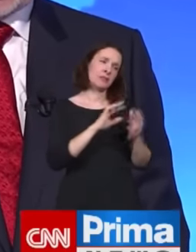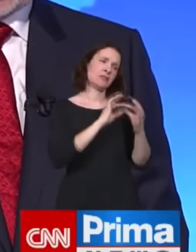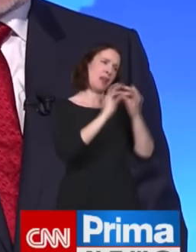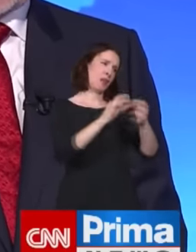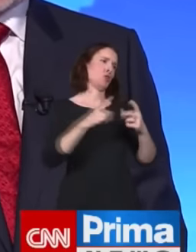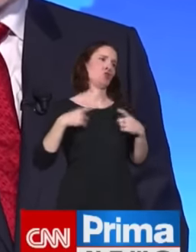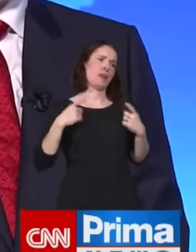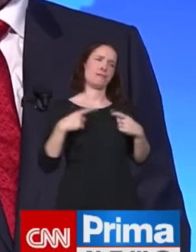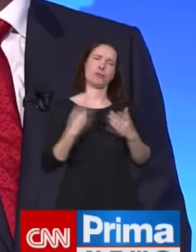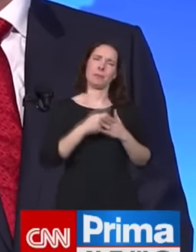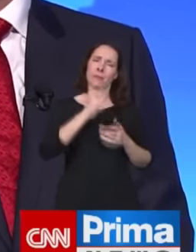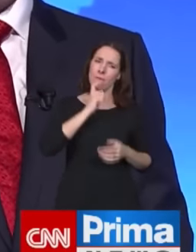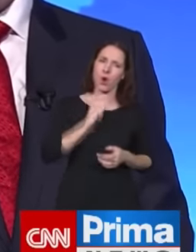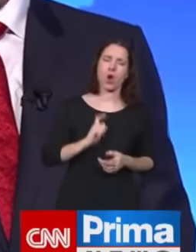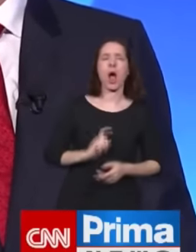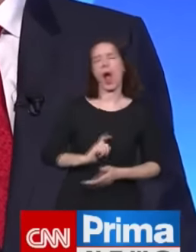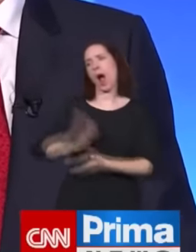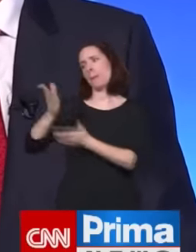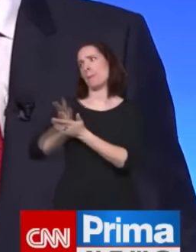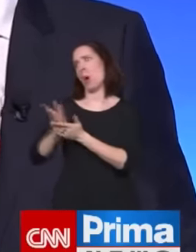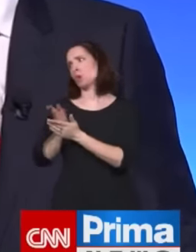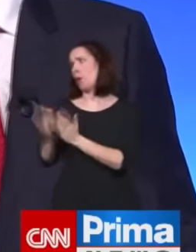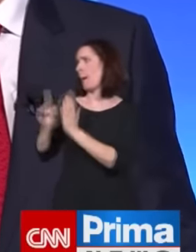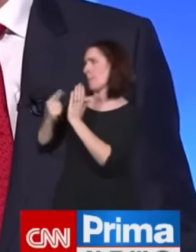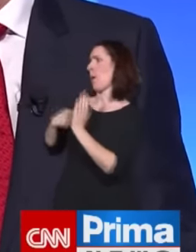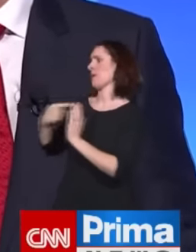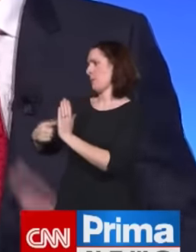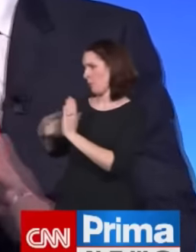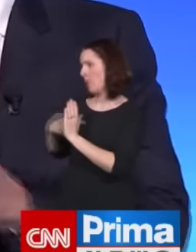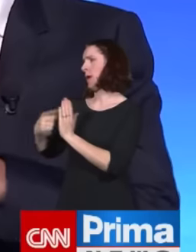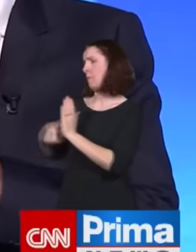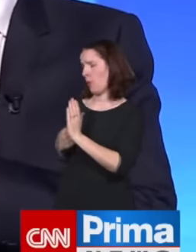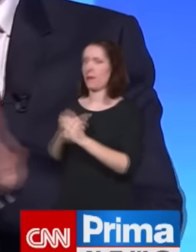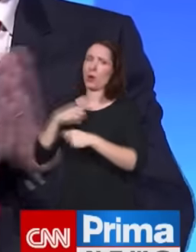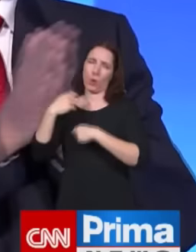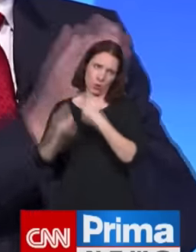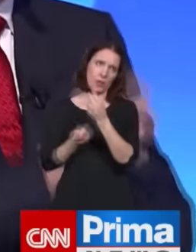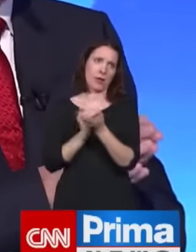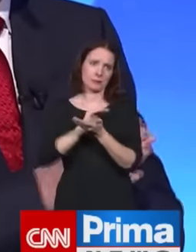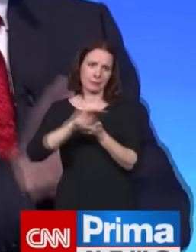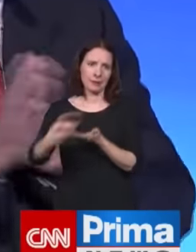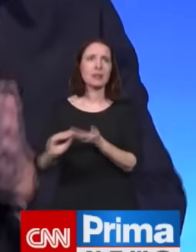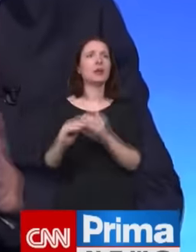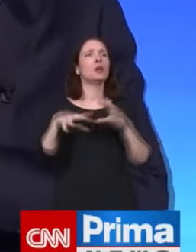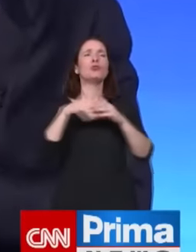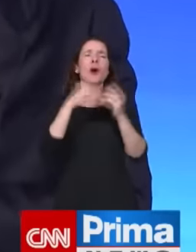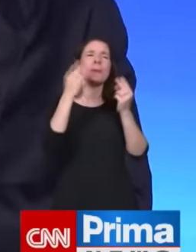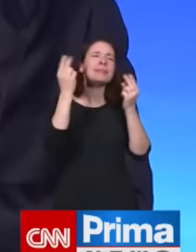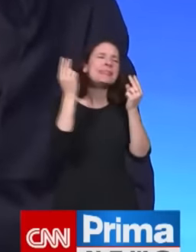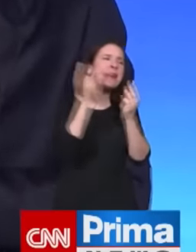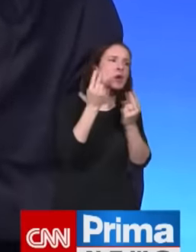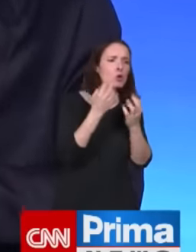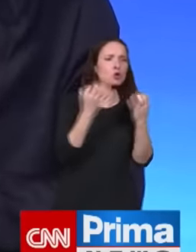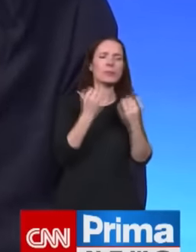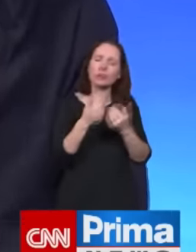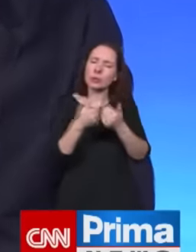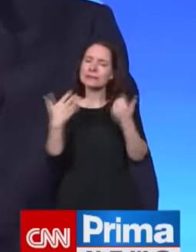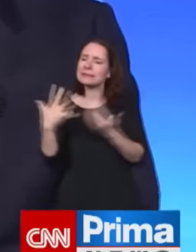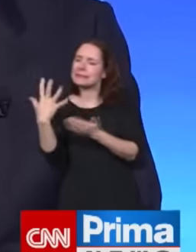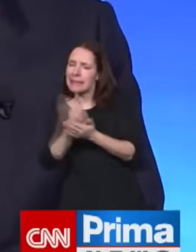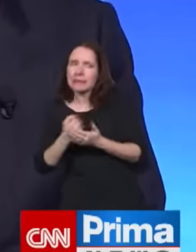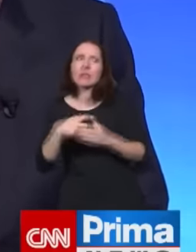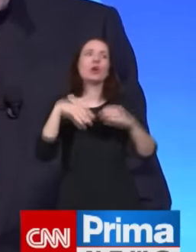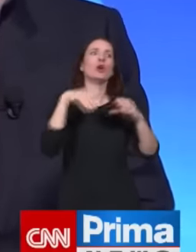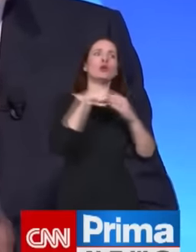dostával příkazy a 7,5 miliard jsou tržby. Vy nechápete, co je to zlízk a tržba a příklad, tak se to